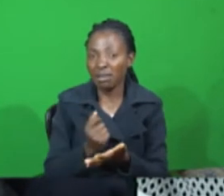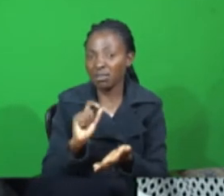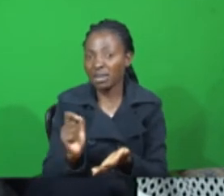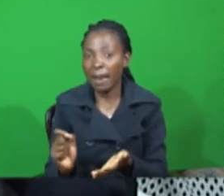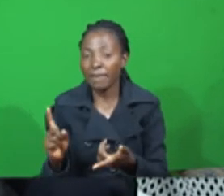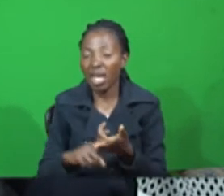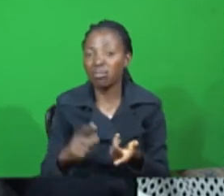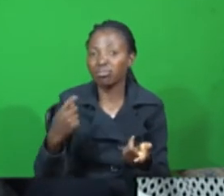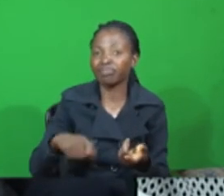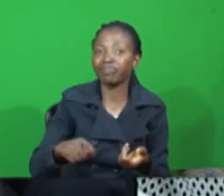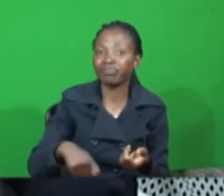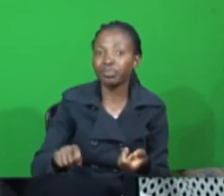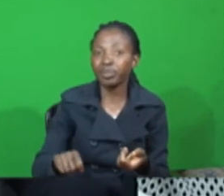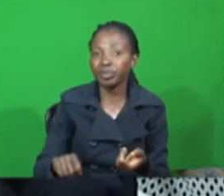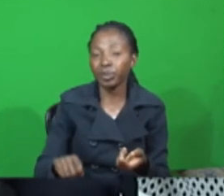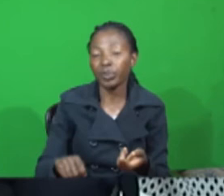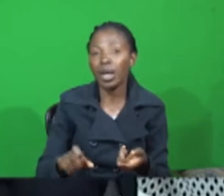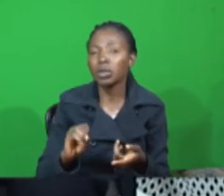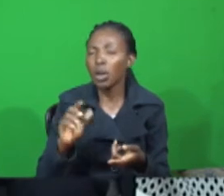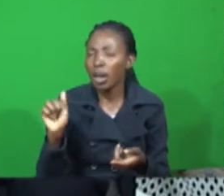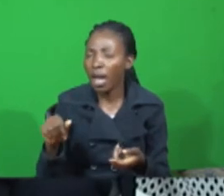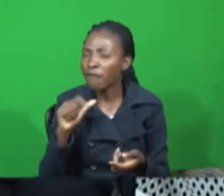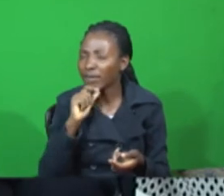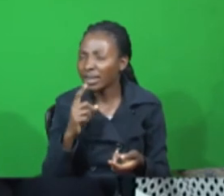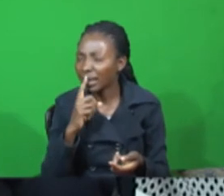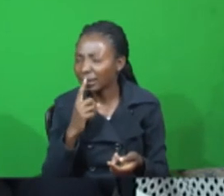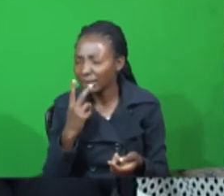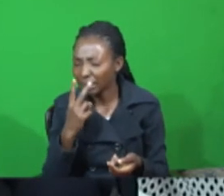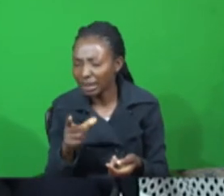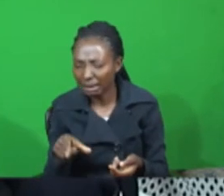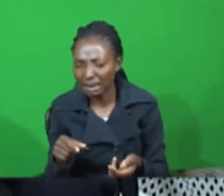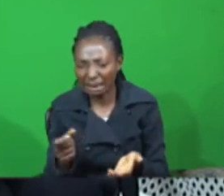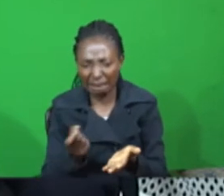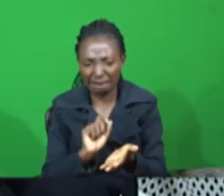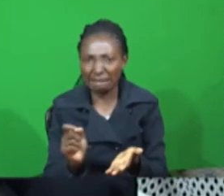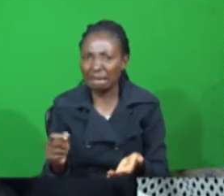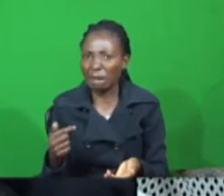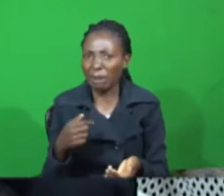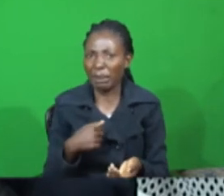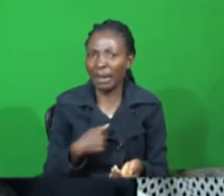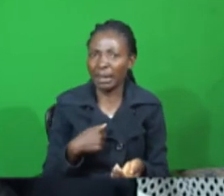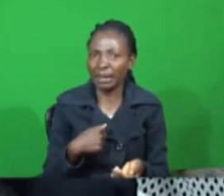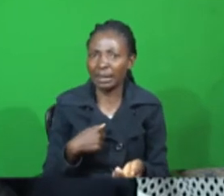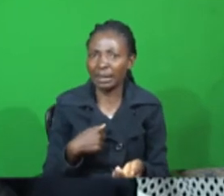ichi. Saka baba ndora ifana kutonga nyaya. Saka ndobva vaona